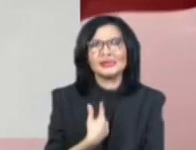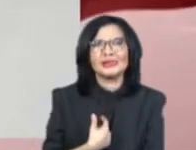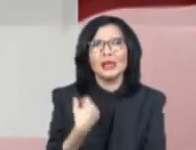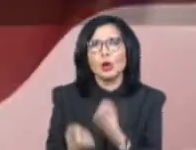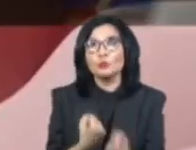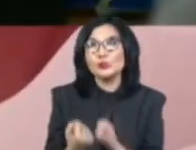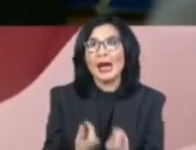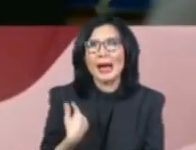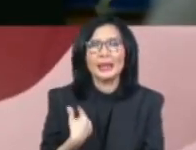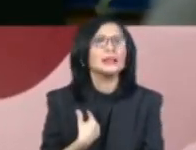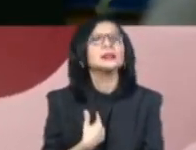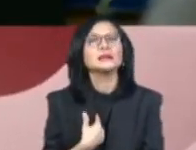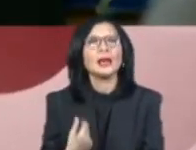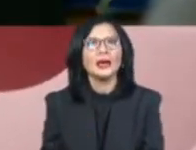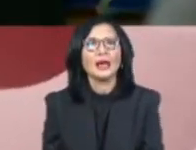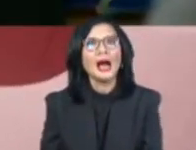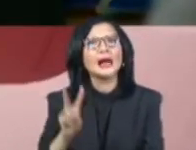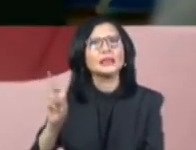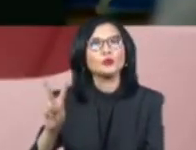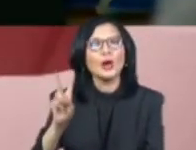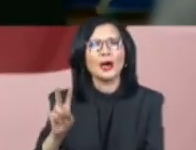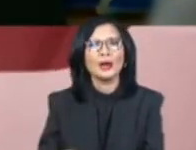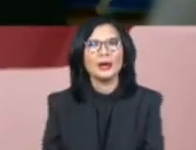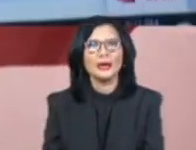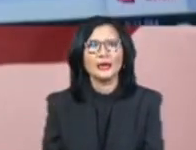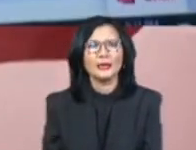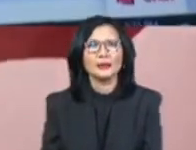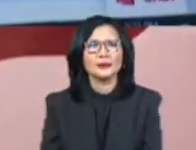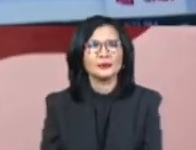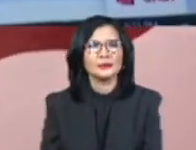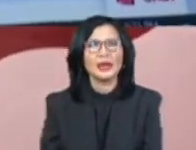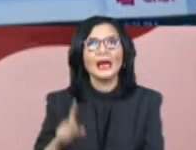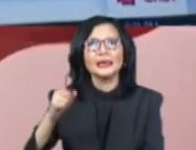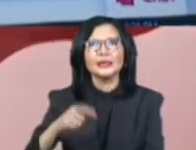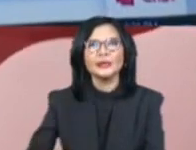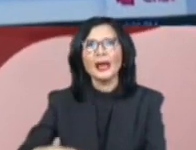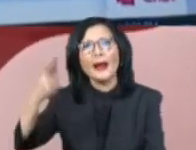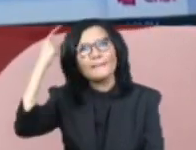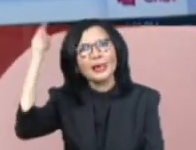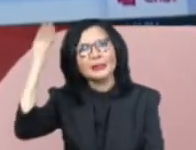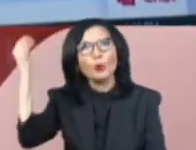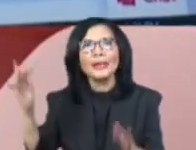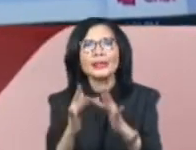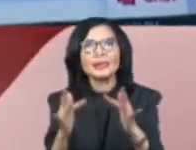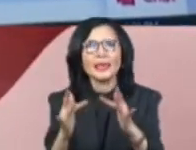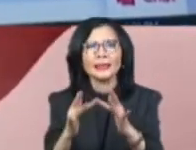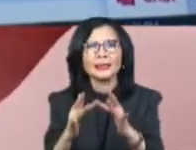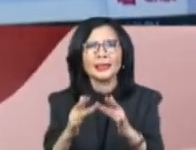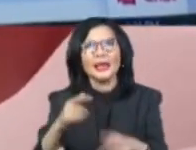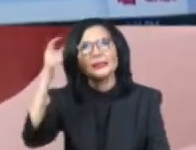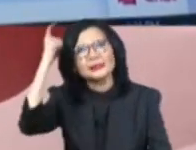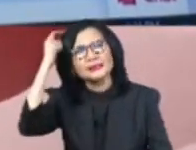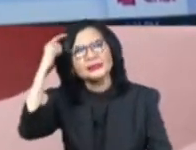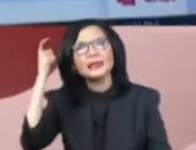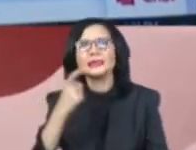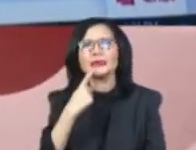kita sebagai Credibook itu di dua hal. Yang pertama tech literacy, jadi di literasi digital, dan yang kedua itu literasi